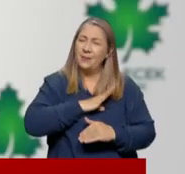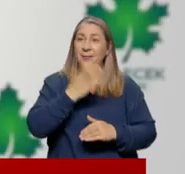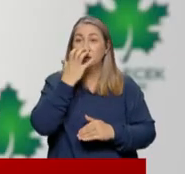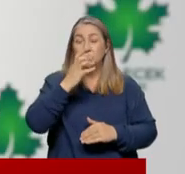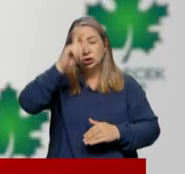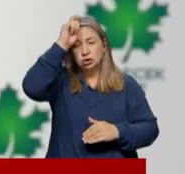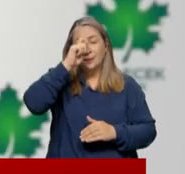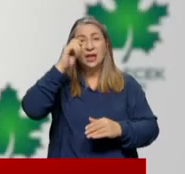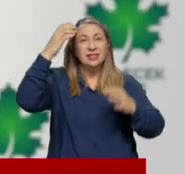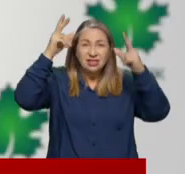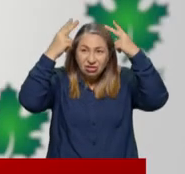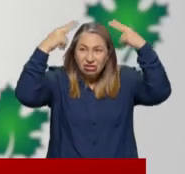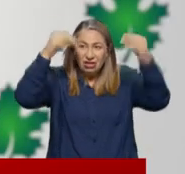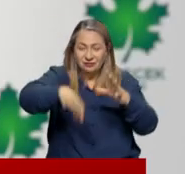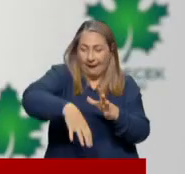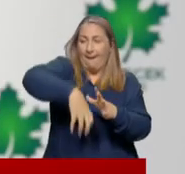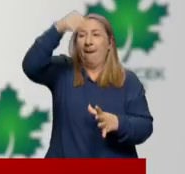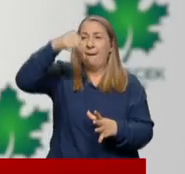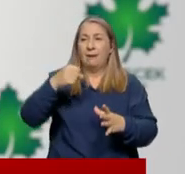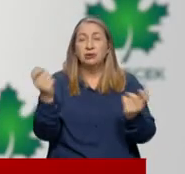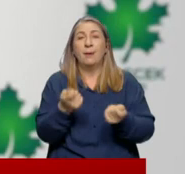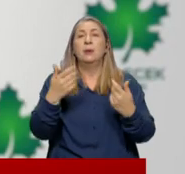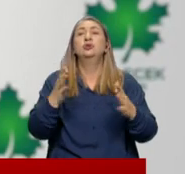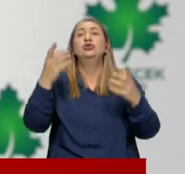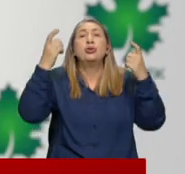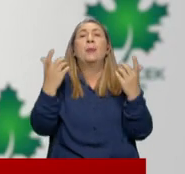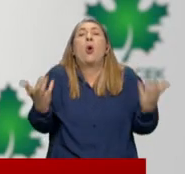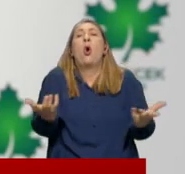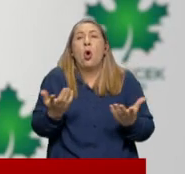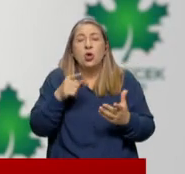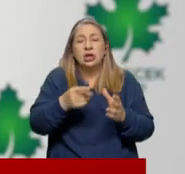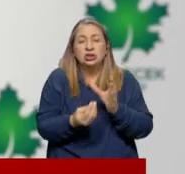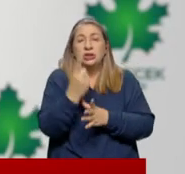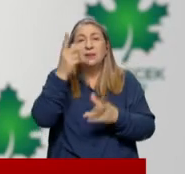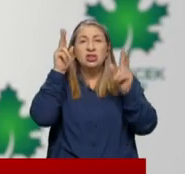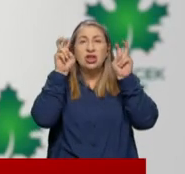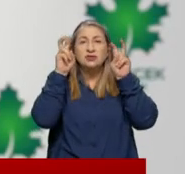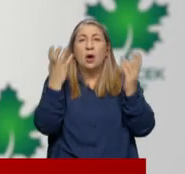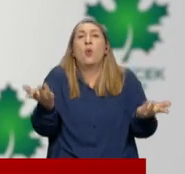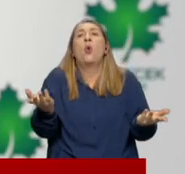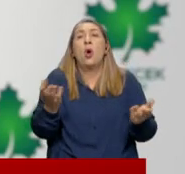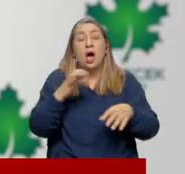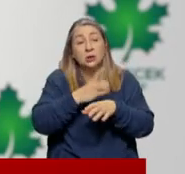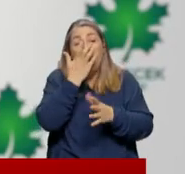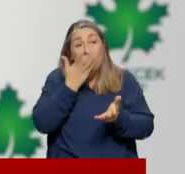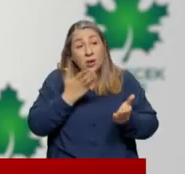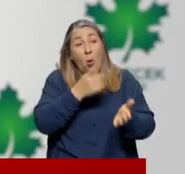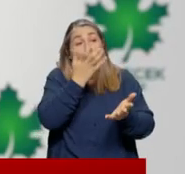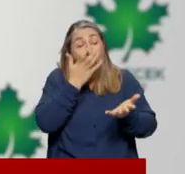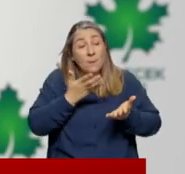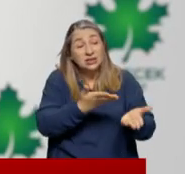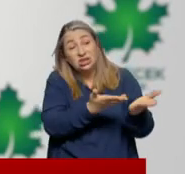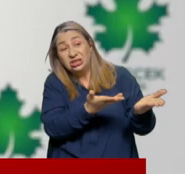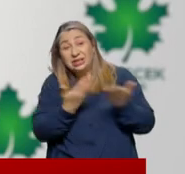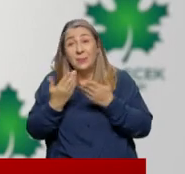bekliyoruz şapkadan tavşan çıkarma çabaları bırakın ortada ne şapka bıraktınız neden olan çıkacak bir tavşan hasta yoğun bakımda ve onu